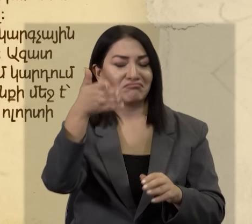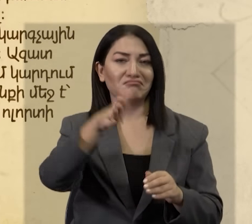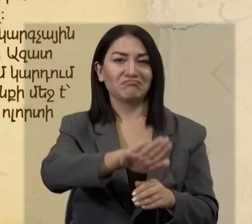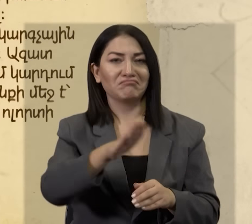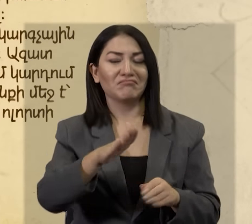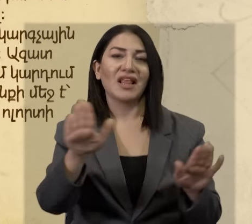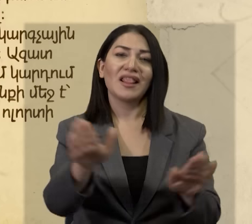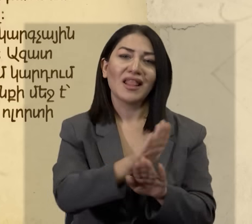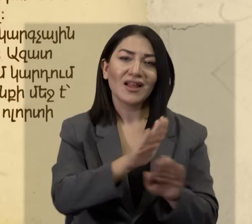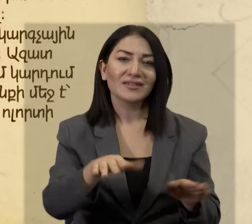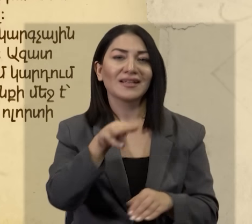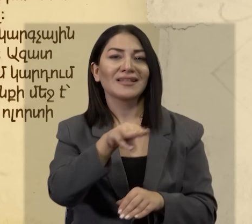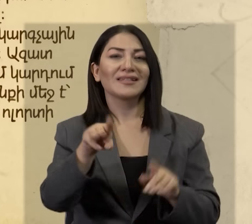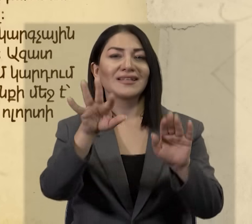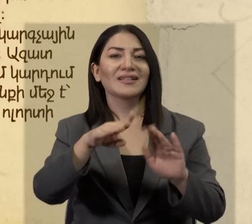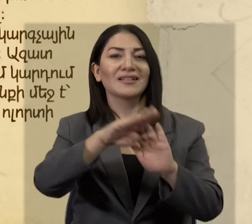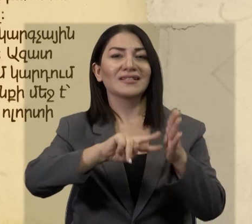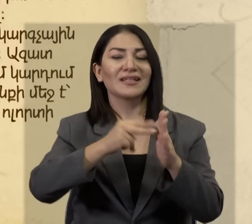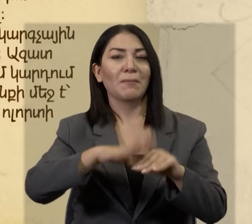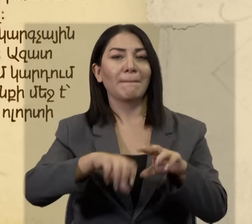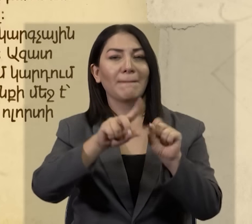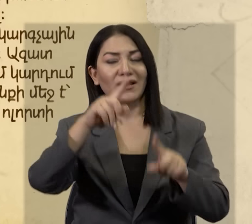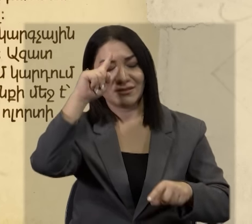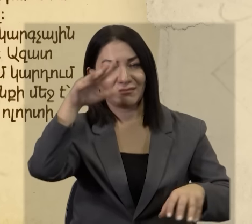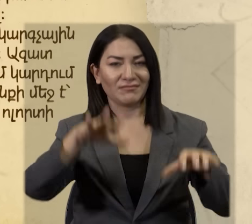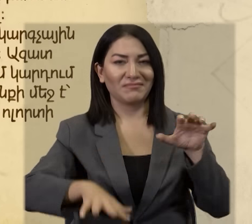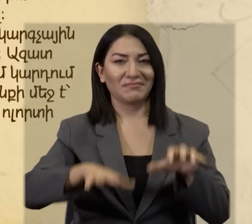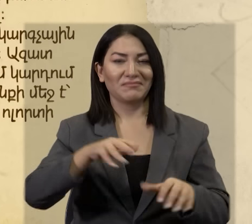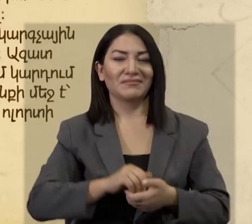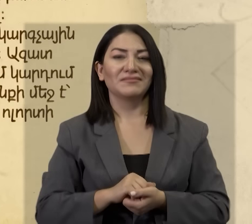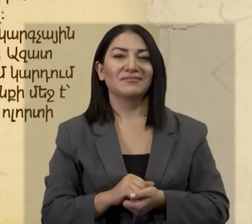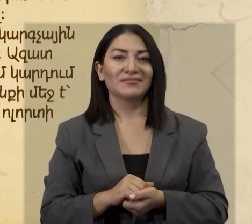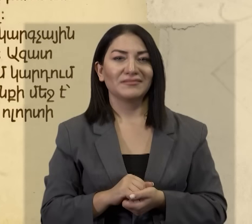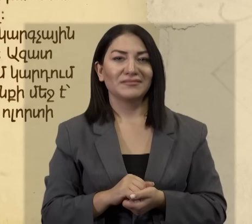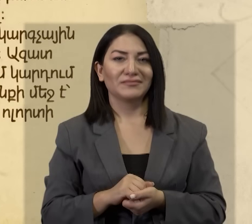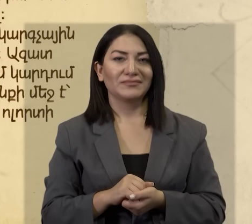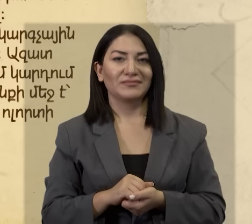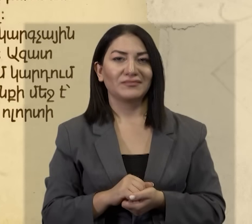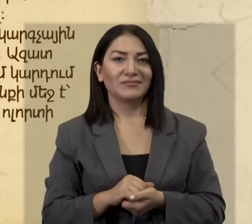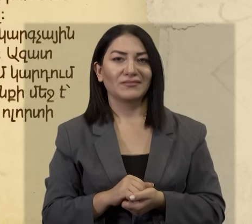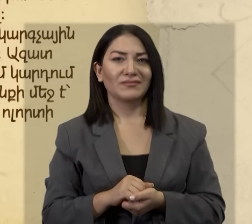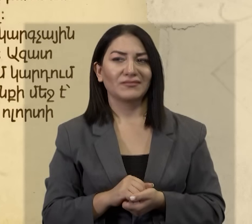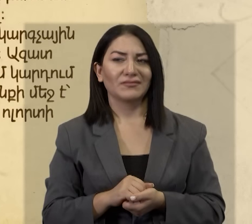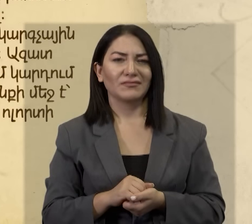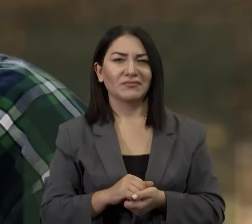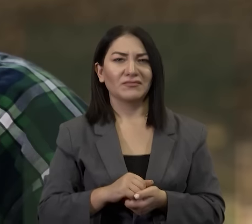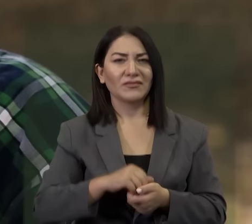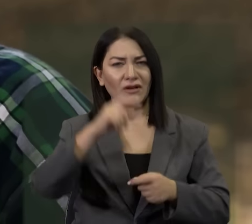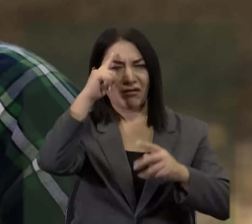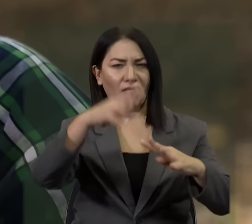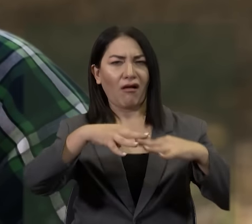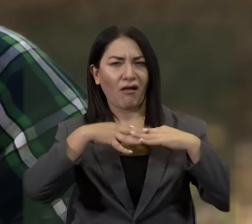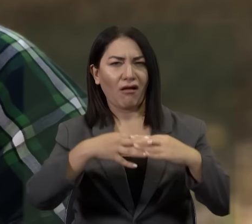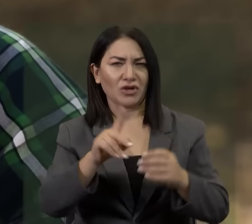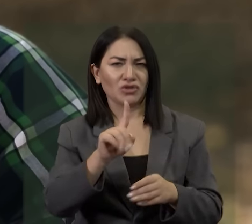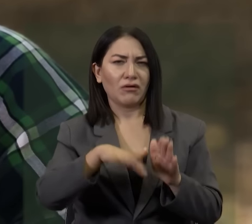ժամանակ զբոսնում է կամ կարդում առասպելներ։ Երկընտրանքի մեջ է երգչուհի դառնալ, թե ՏՏ ոլորտի մասնագետ։ Ինչ